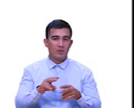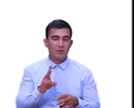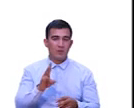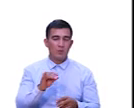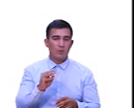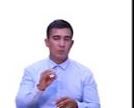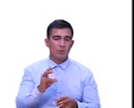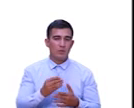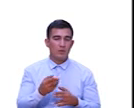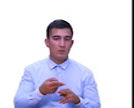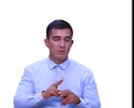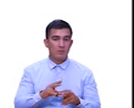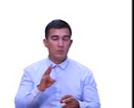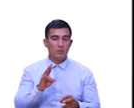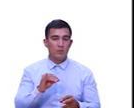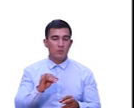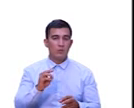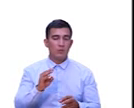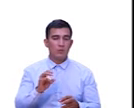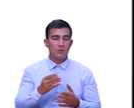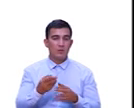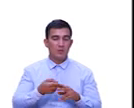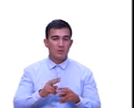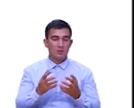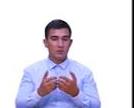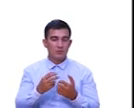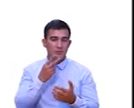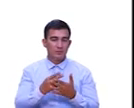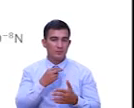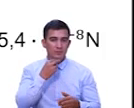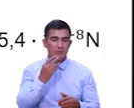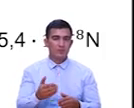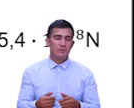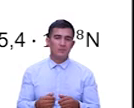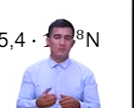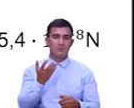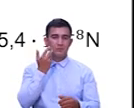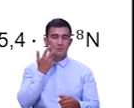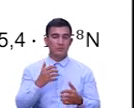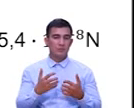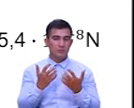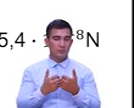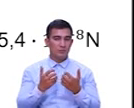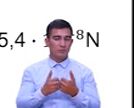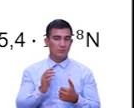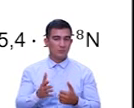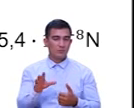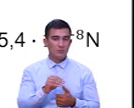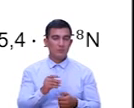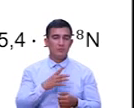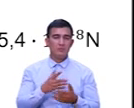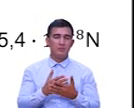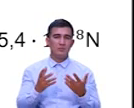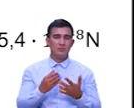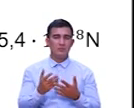chiqishi lozim edi? Albatta, newtonda. Ana endi yechishni boshlaymiz. Demak, Hisoblashda biz ushbu formulaga